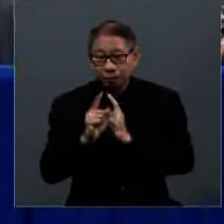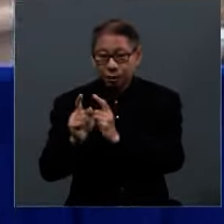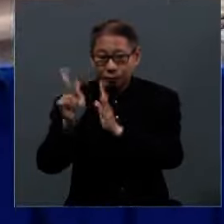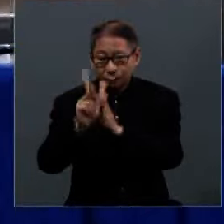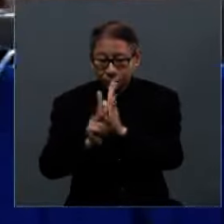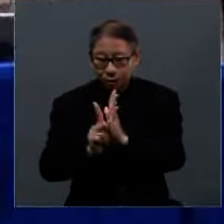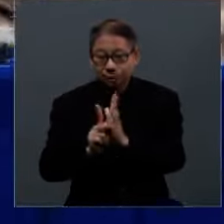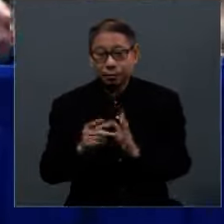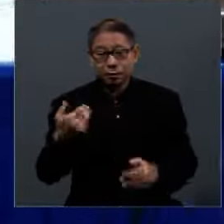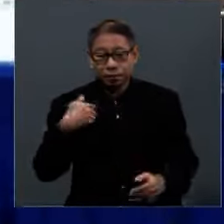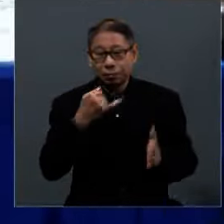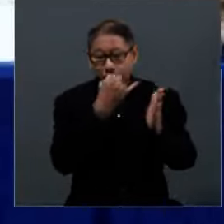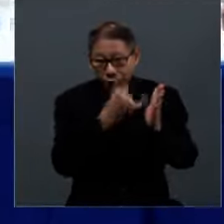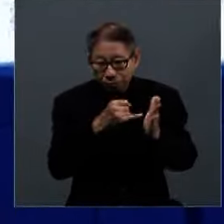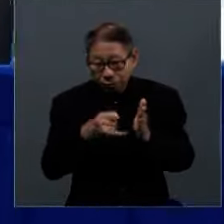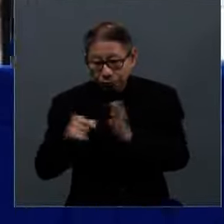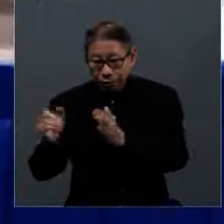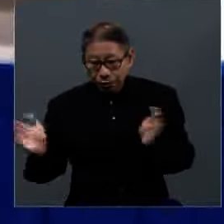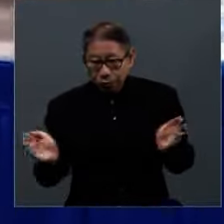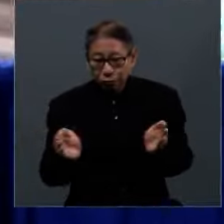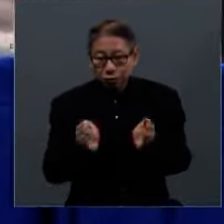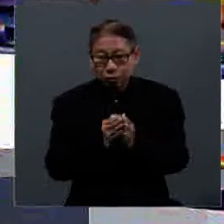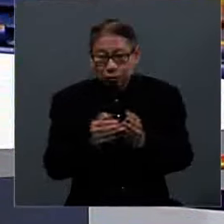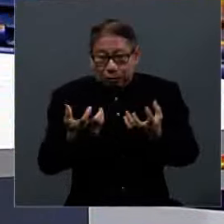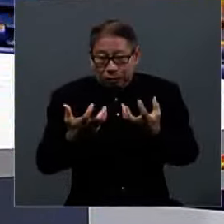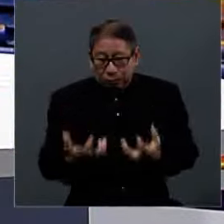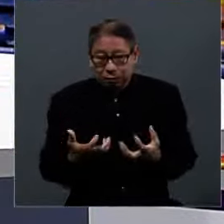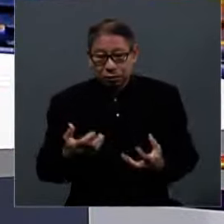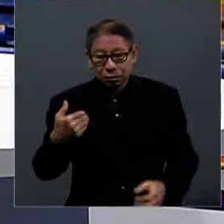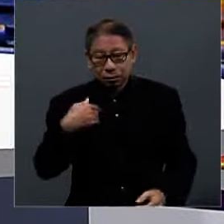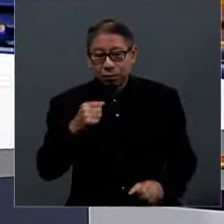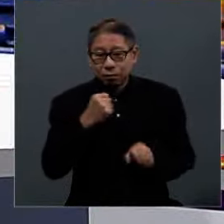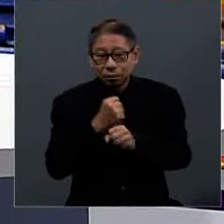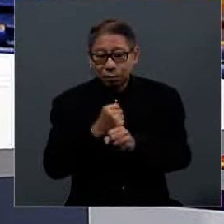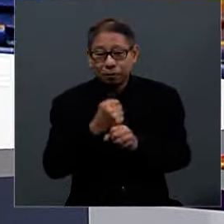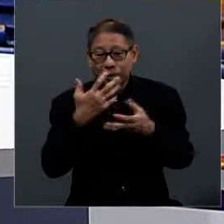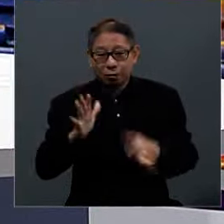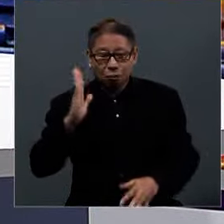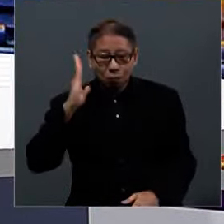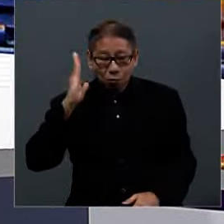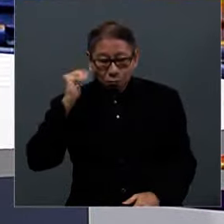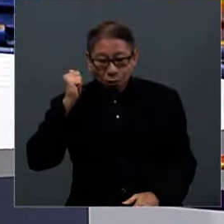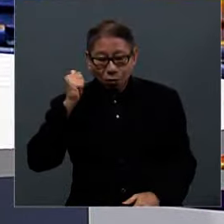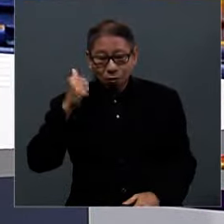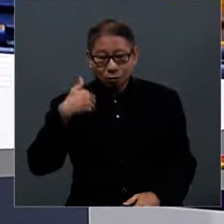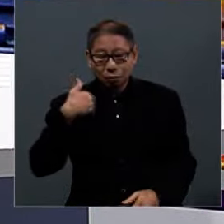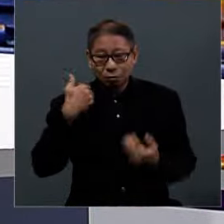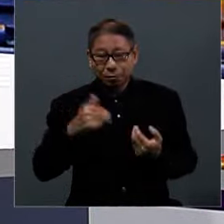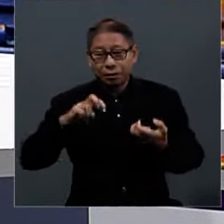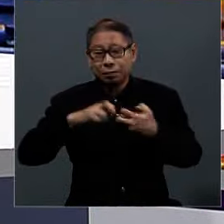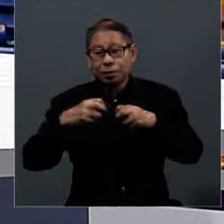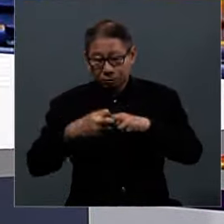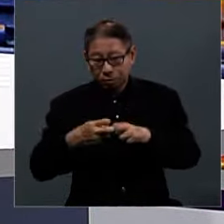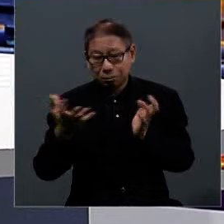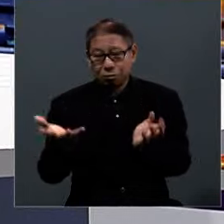กรรมต่างวาระนะความผิดหลายๆครั้งก็รวมกันเนี่ยอืเยอะหน่อยนะฮะเไปทำแบบนี้เนี่อาจจะทำให้คุณพ่อแบบจะมีปัญหาไปด้วย